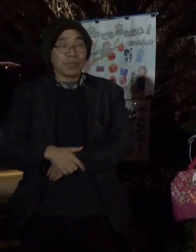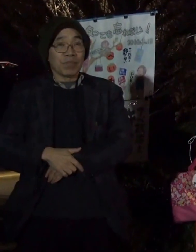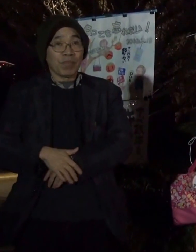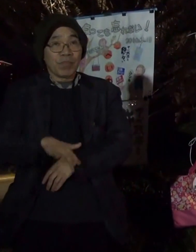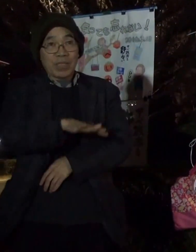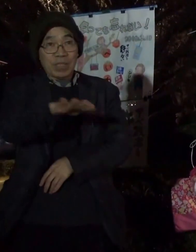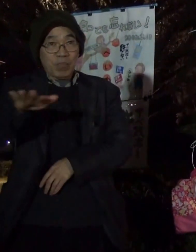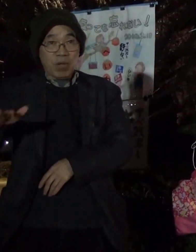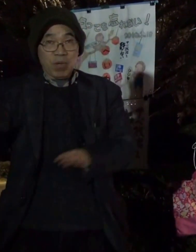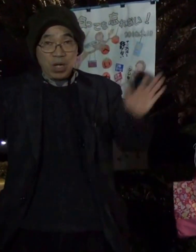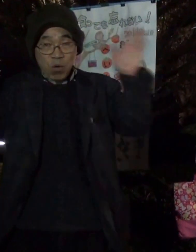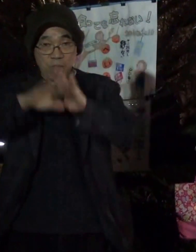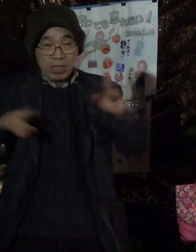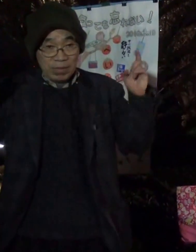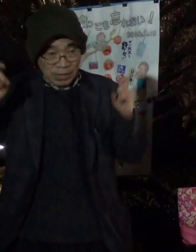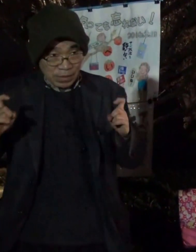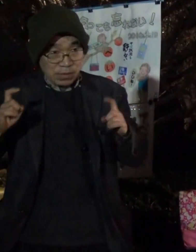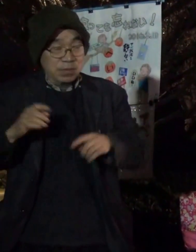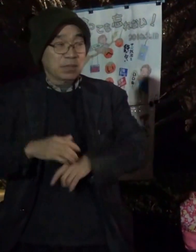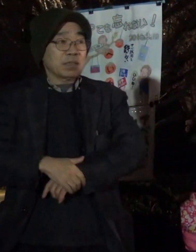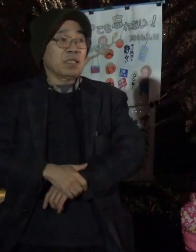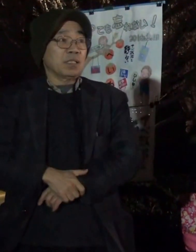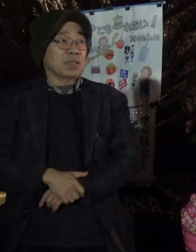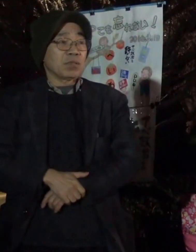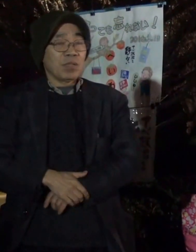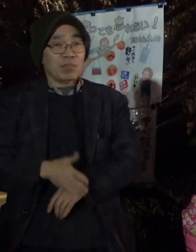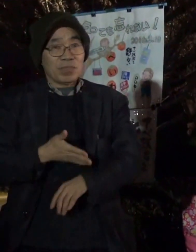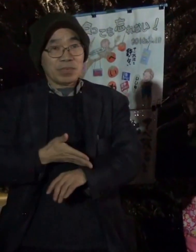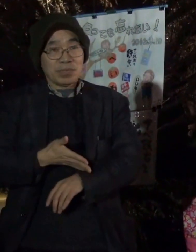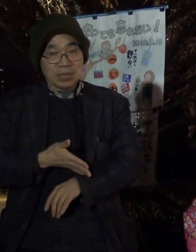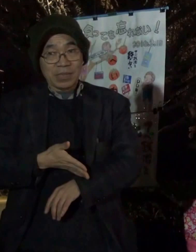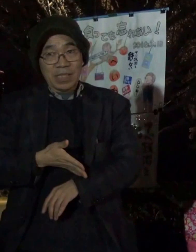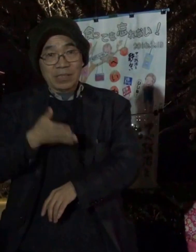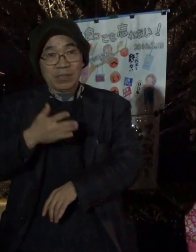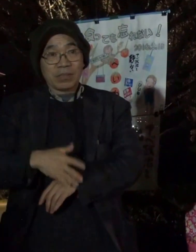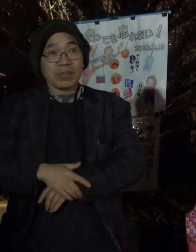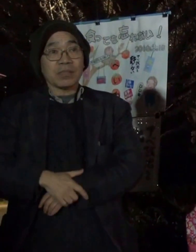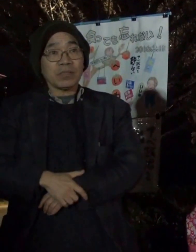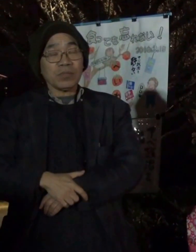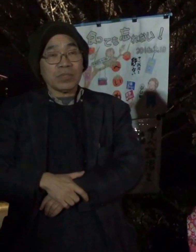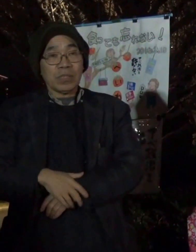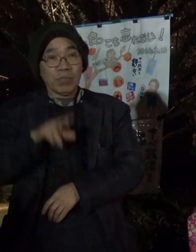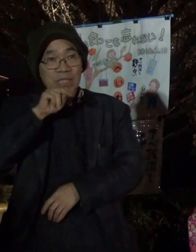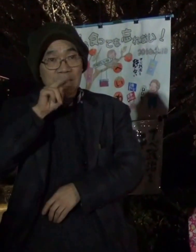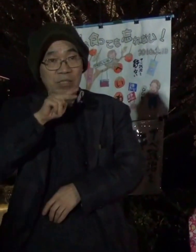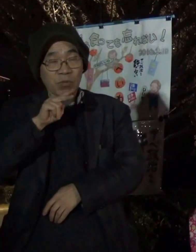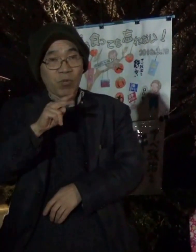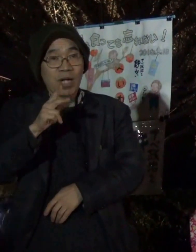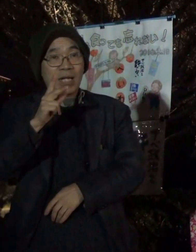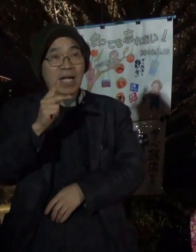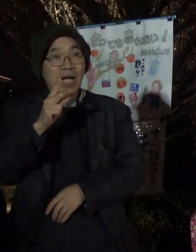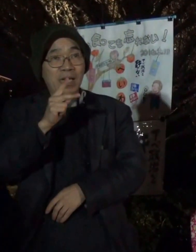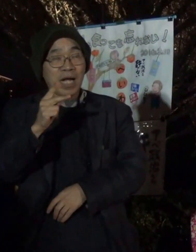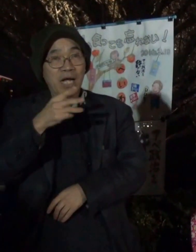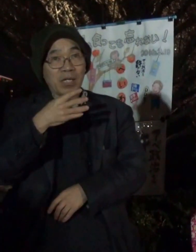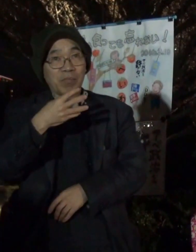皆さんこんばんは。 こんばんは。 はい、ありがとうございます。あの岐阜の鏡ヶ原